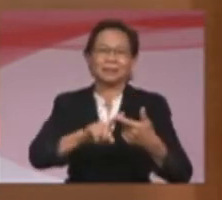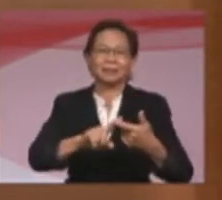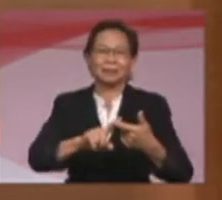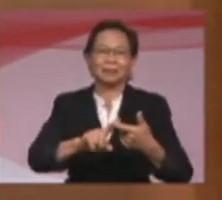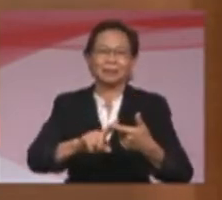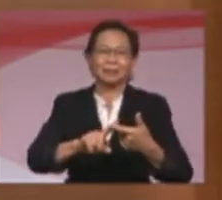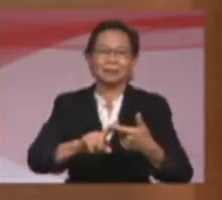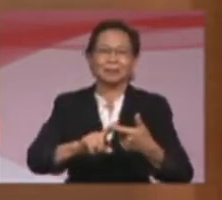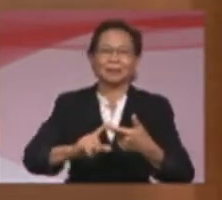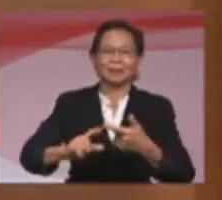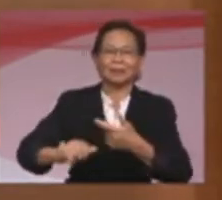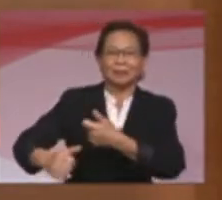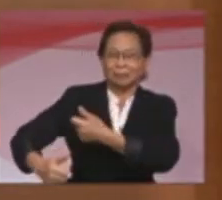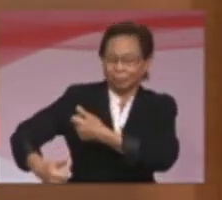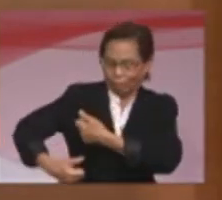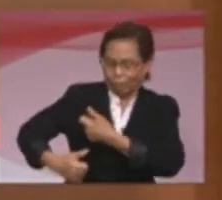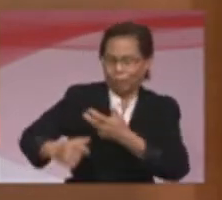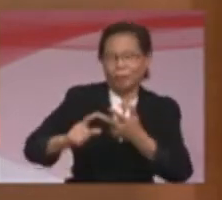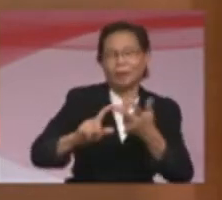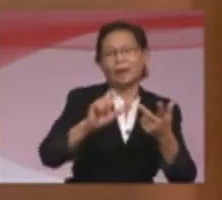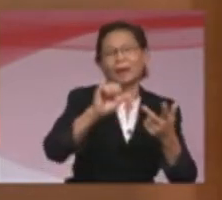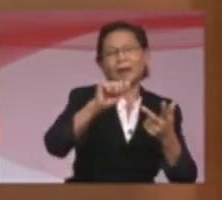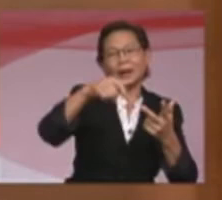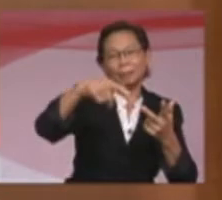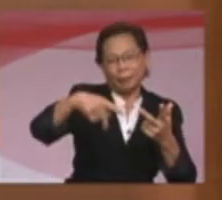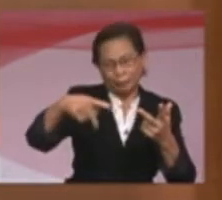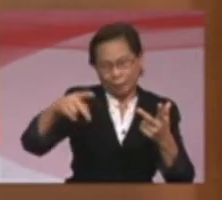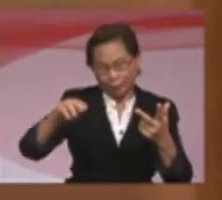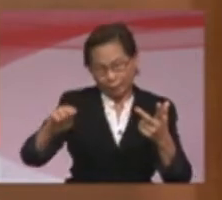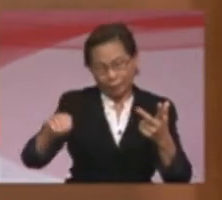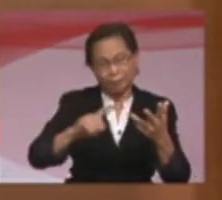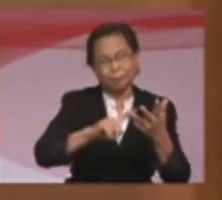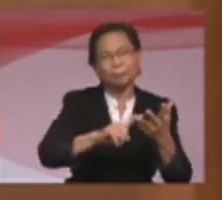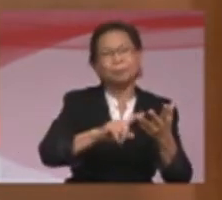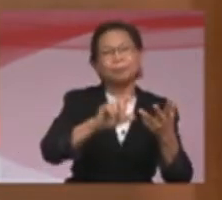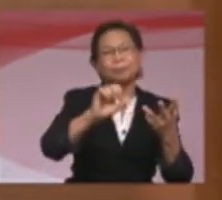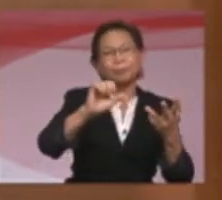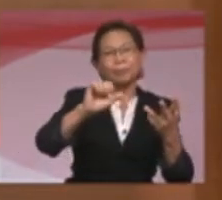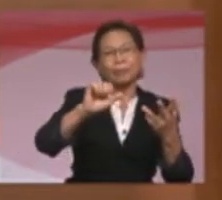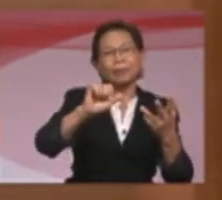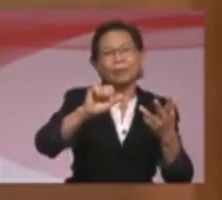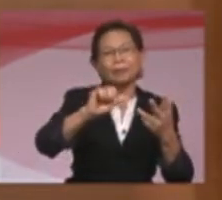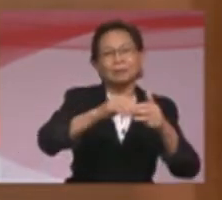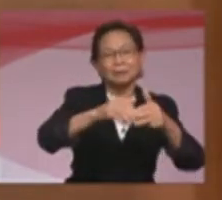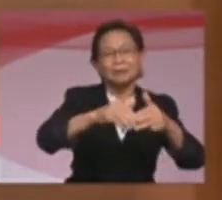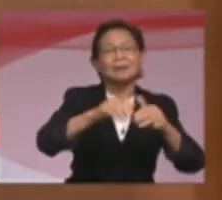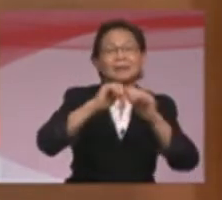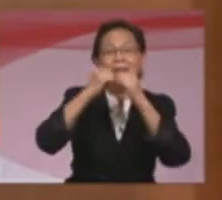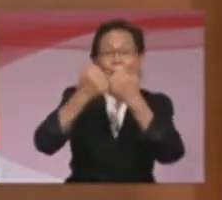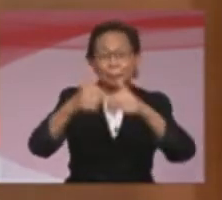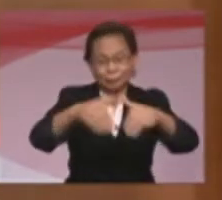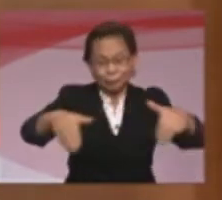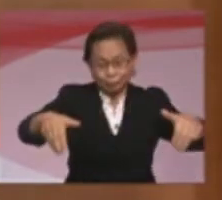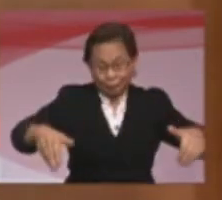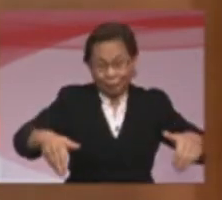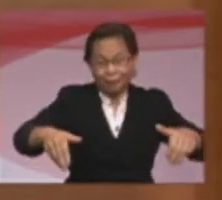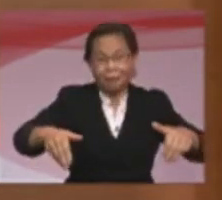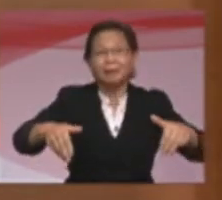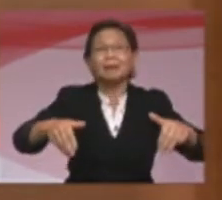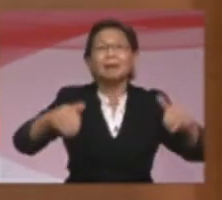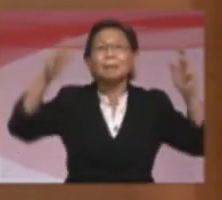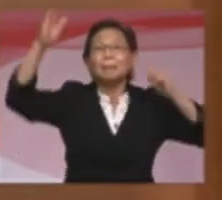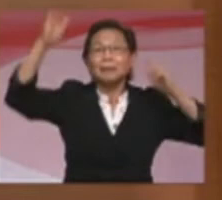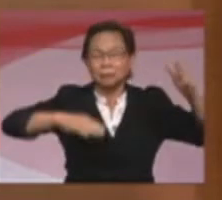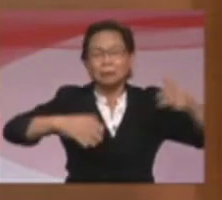Agensi Penguatkuasaan Maritim Malaysia dan Agensi Keselamatan Sempadan Malaysia masih mengawal ketat